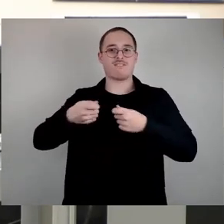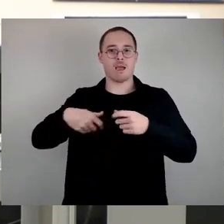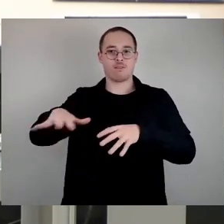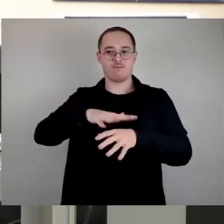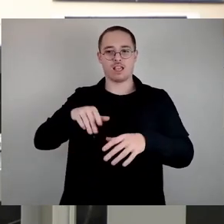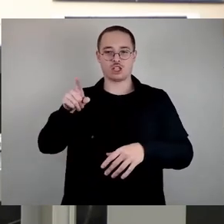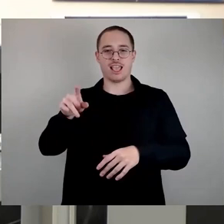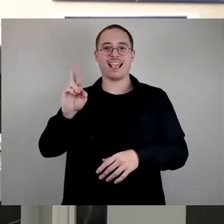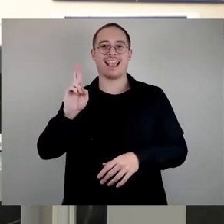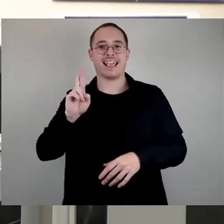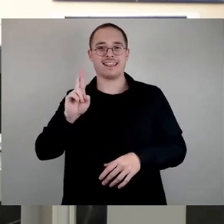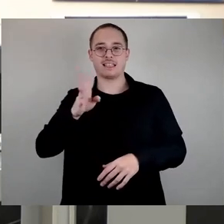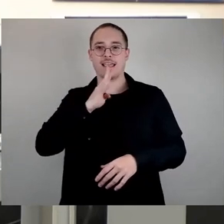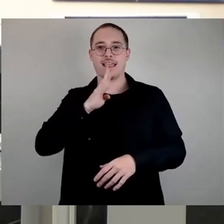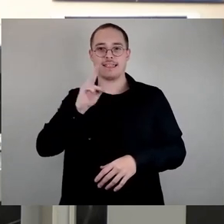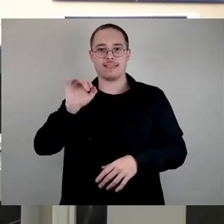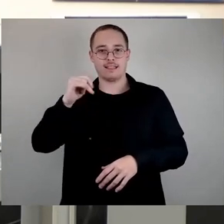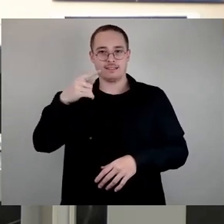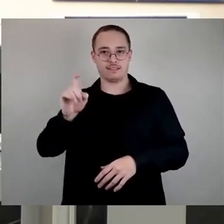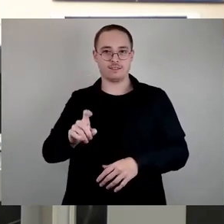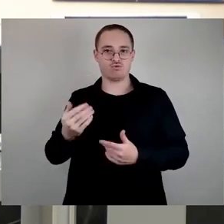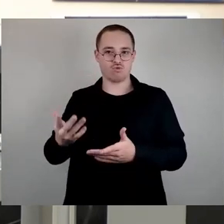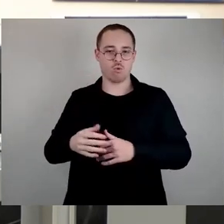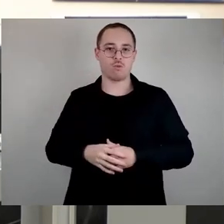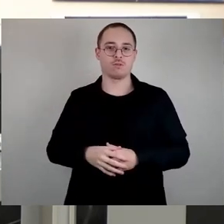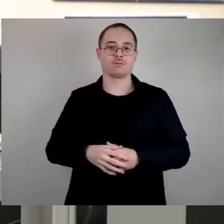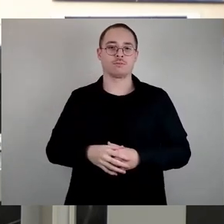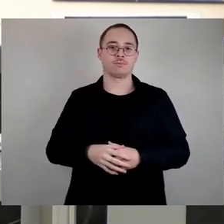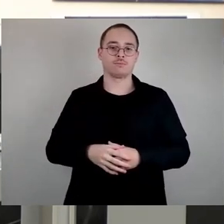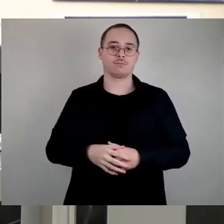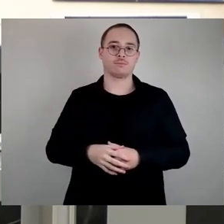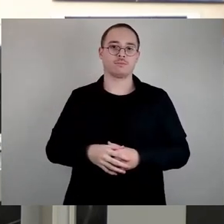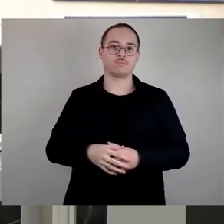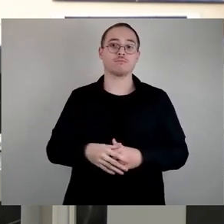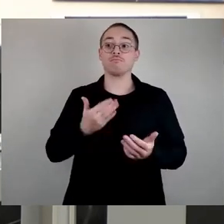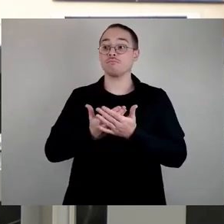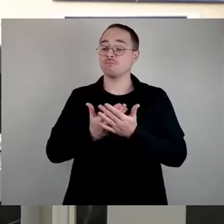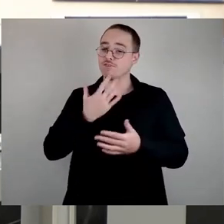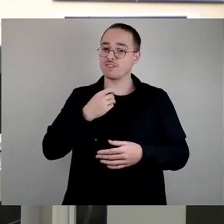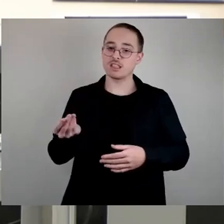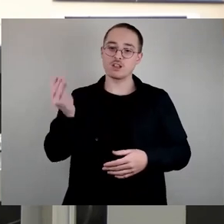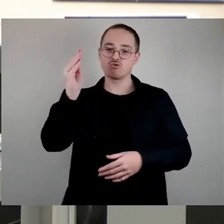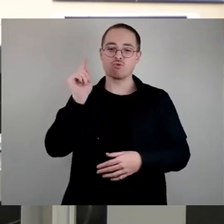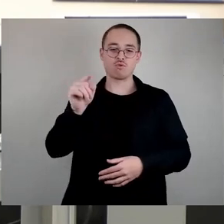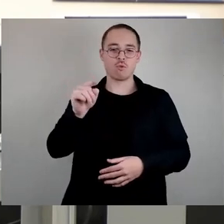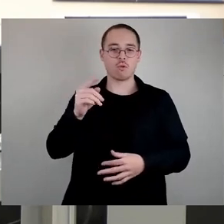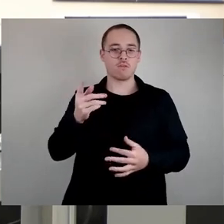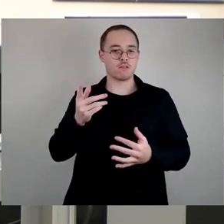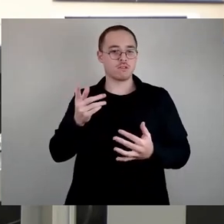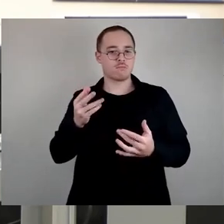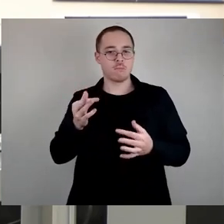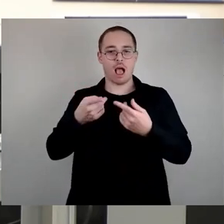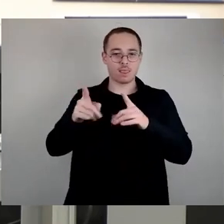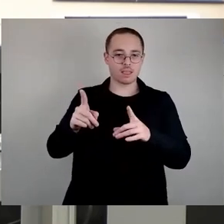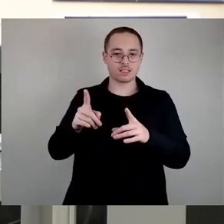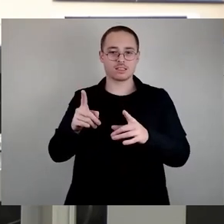zu 10% innenstadtrelevantes Sortiment angeboten werden soll. Ob das dann Herr Krieger tatsächlich so einhält, dann, da